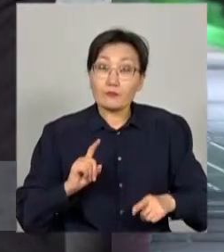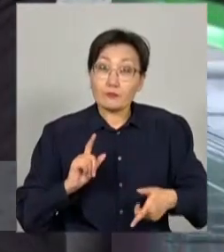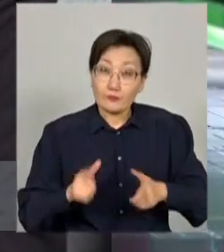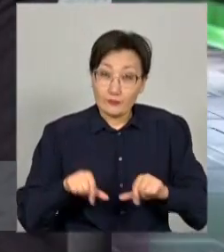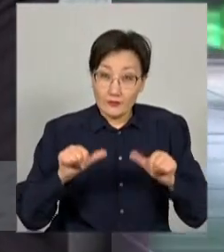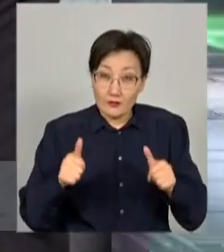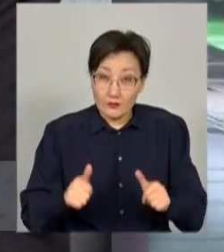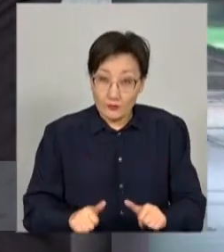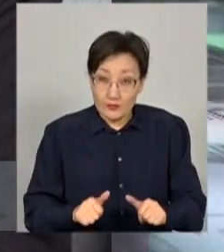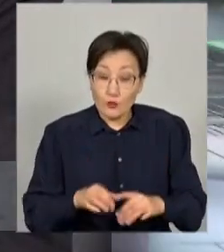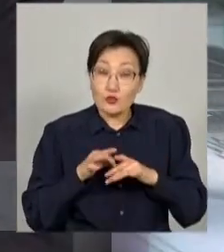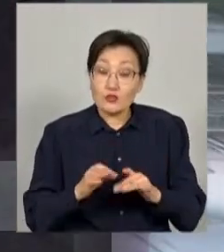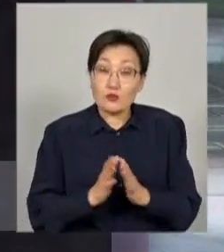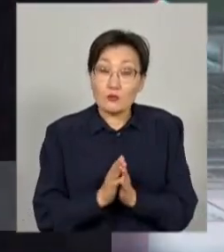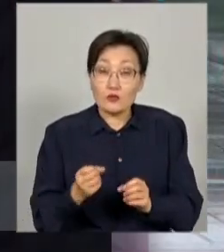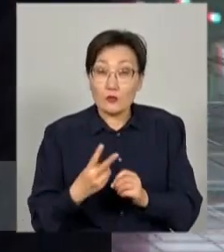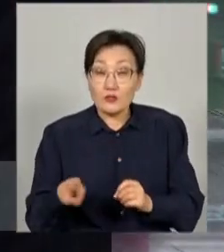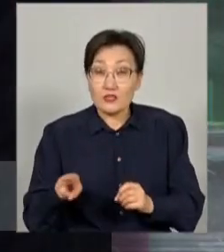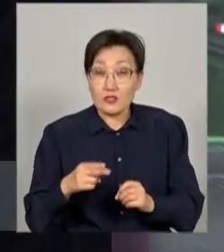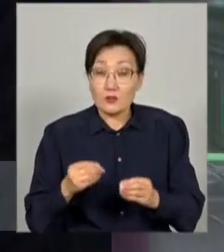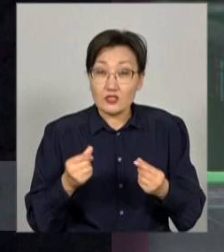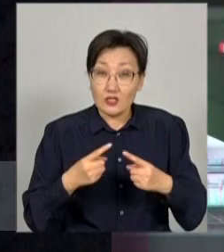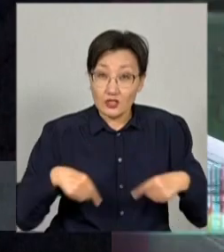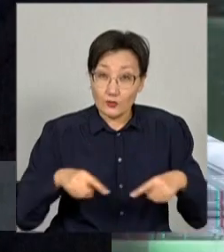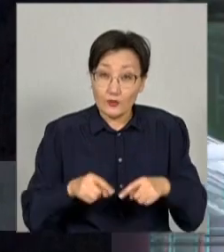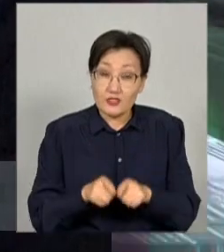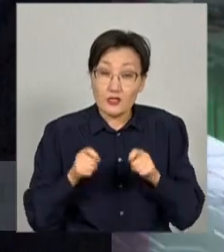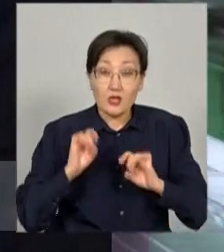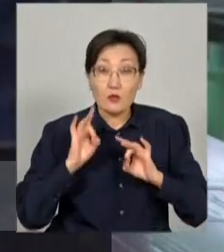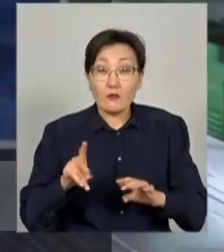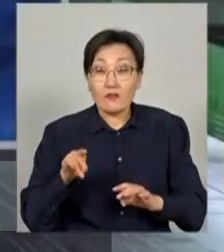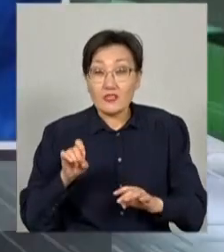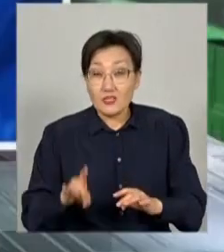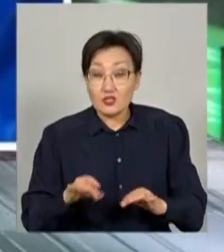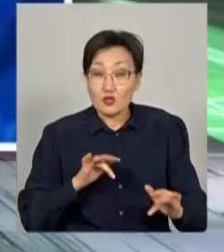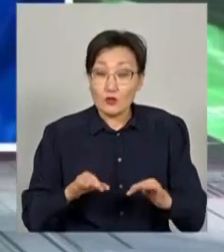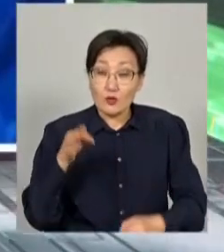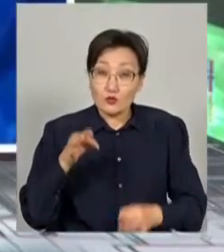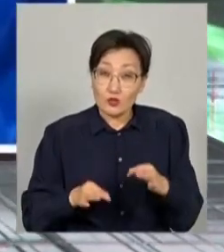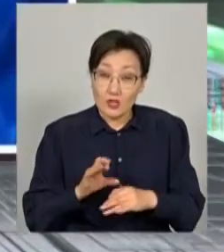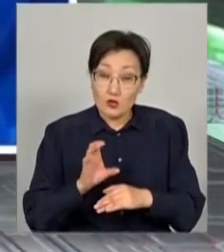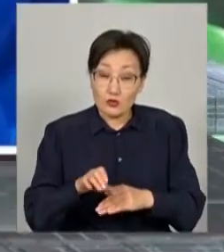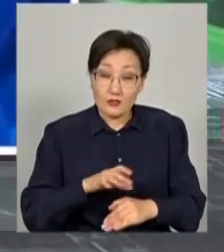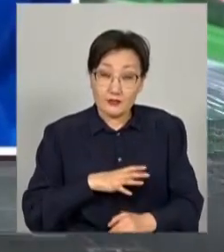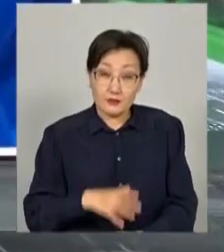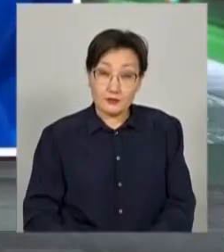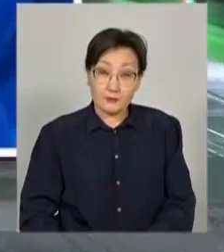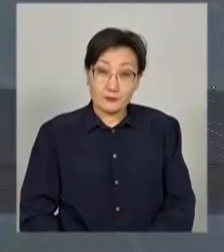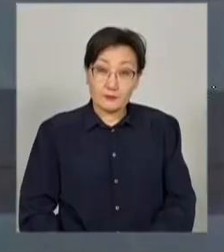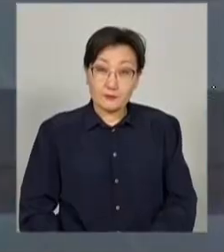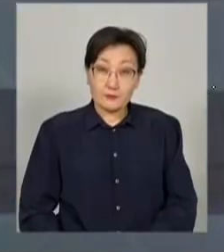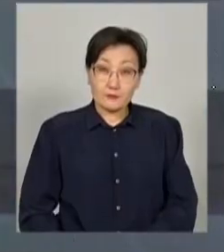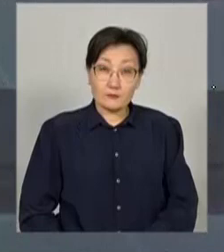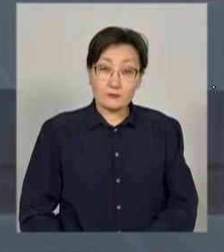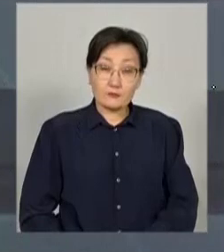өткізуді сұрады. Еске салайық, 12 желтоқсанда қаржы ұйымын құрды деген танымал вайнерлердің ісі сотқа жолданған еді.